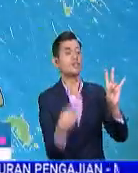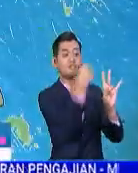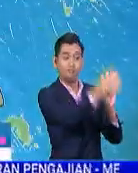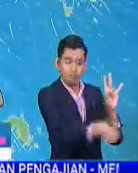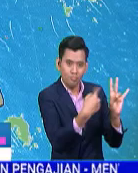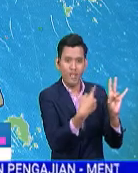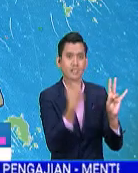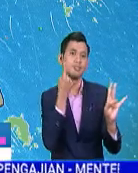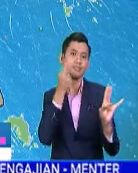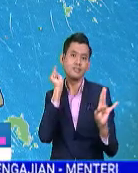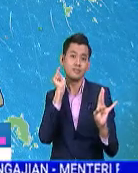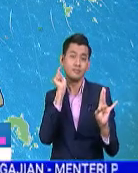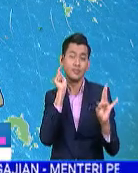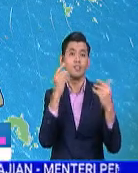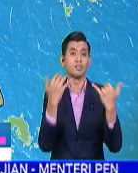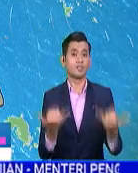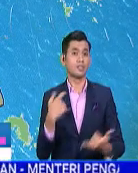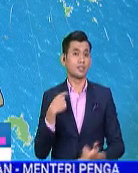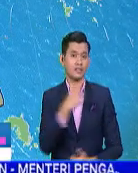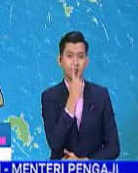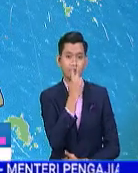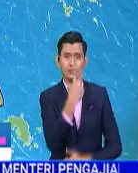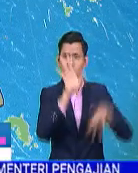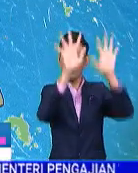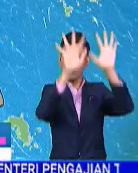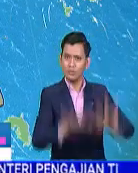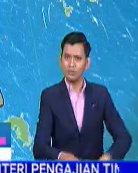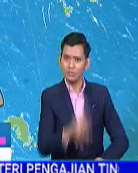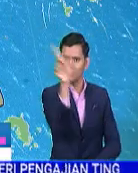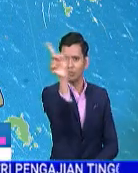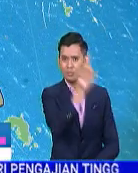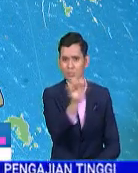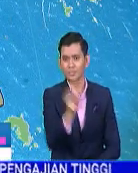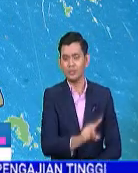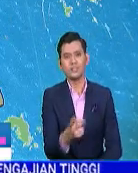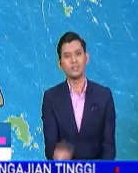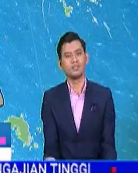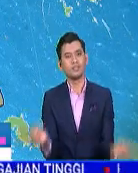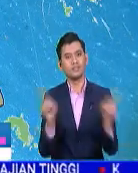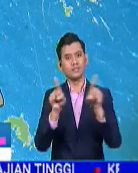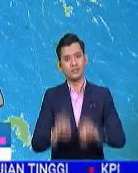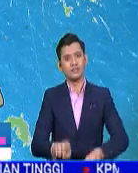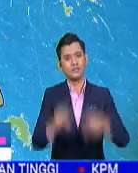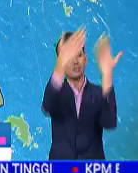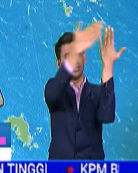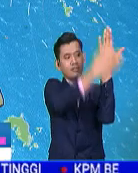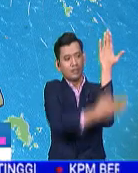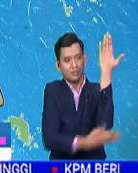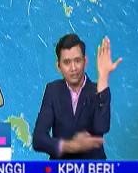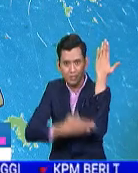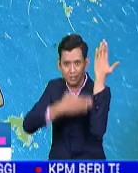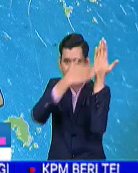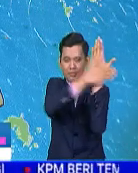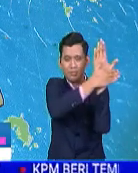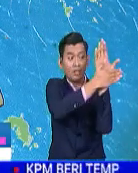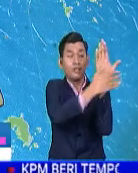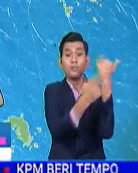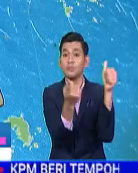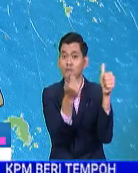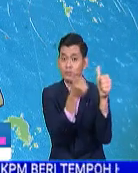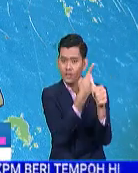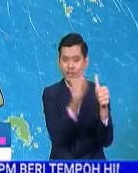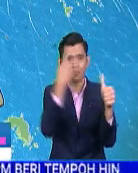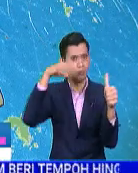radar semasa juga diperhatikan keadaan hujan lebat beserta rebut petir ketika ini sedang berlaku melibatkan negeri